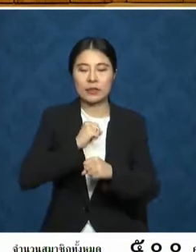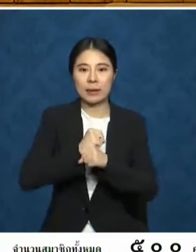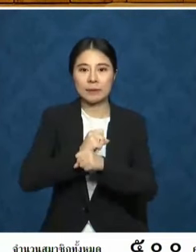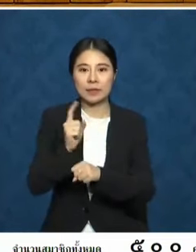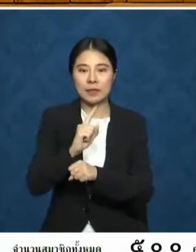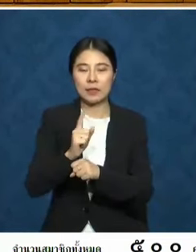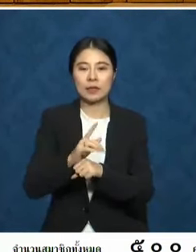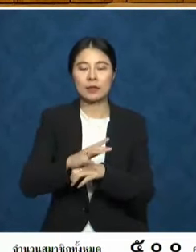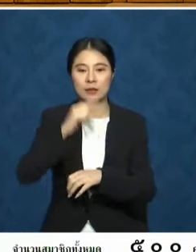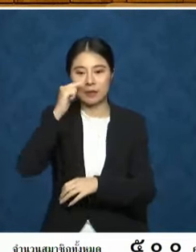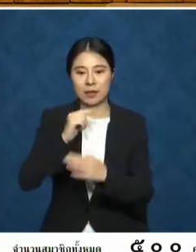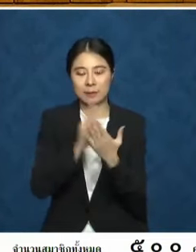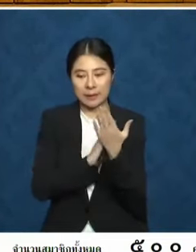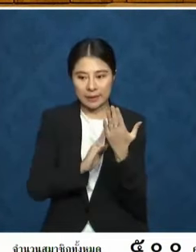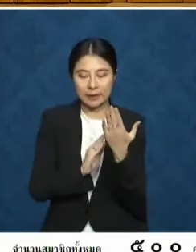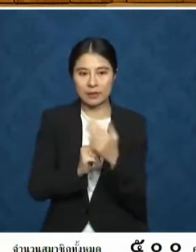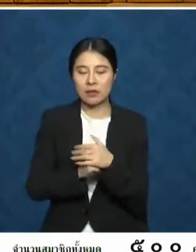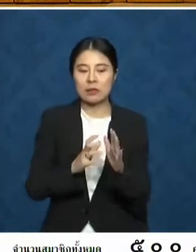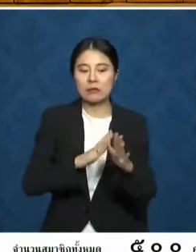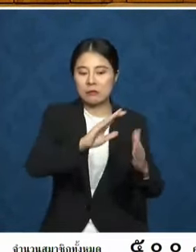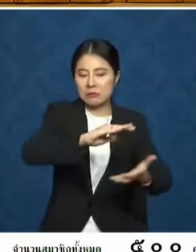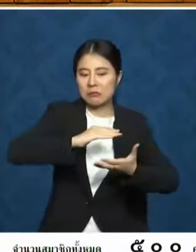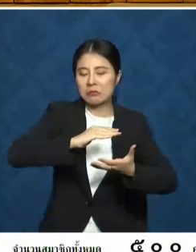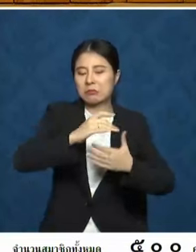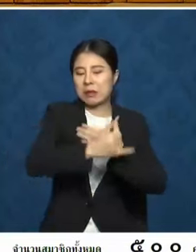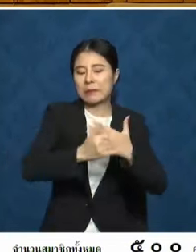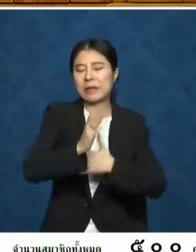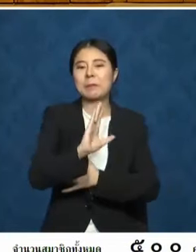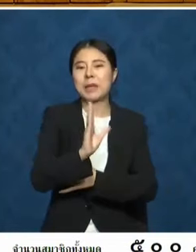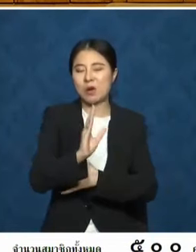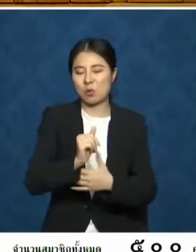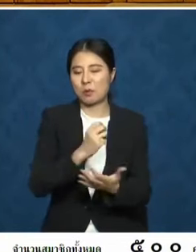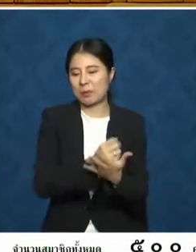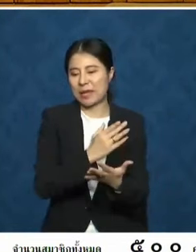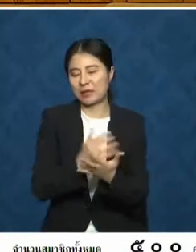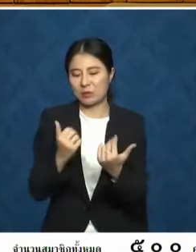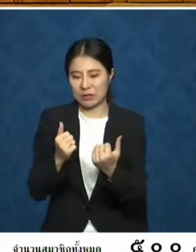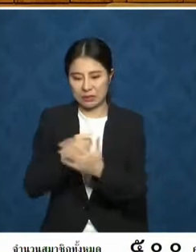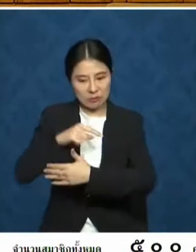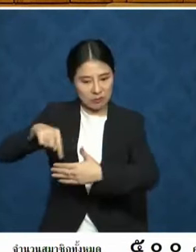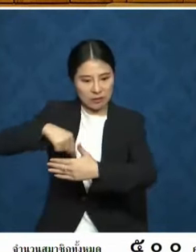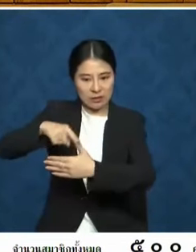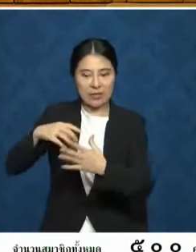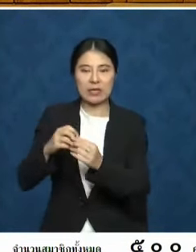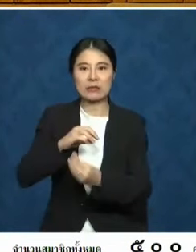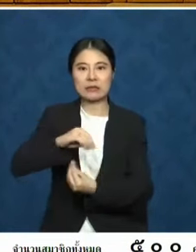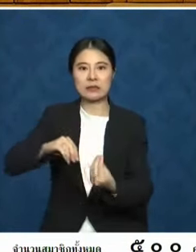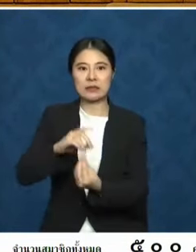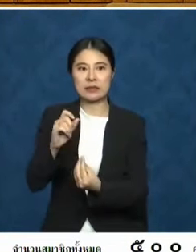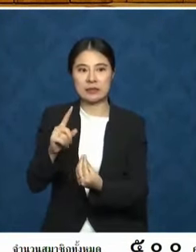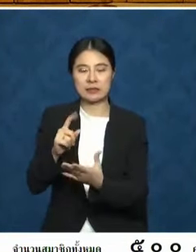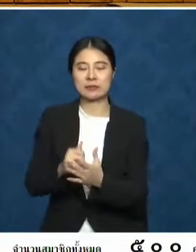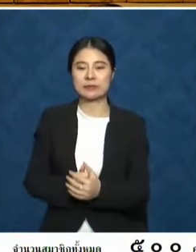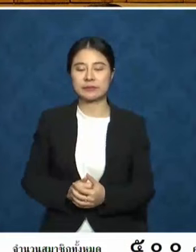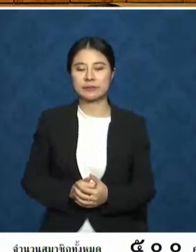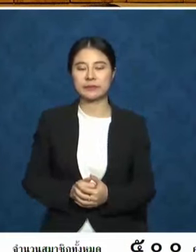ี่กำลังเกี่วของกับสันดาบไปเป็นอุตสาหกรรมให่ที่ผลิต EV ได้